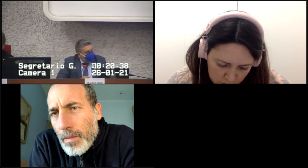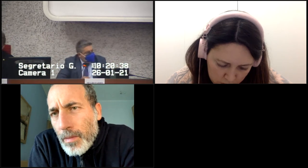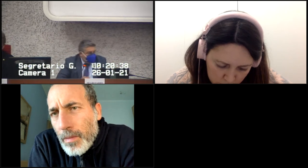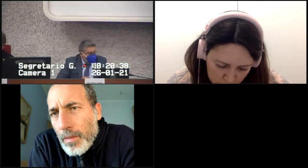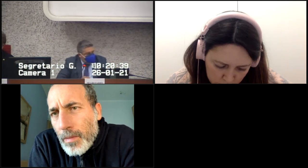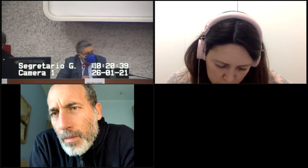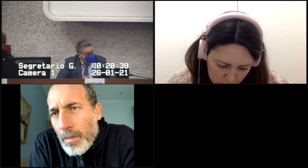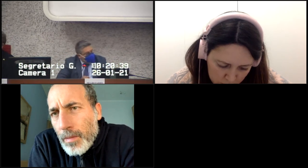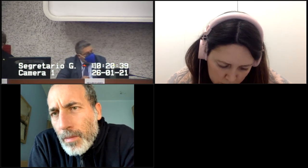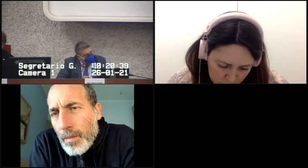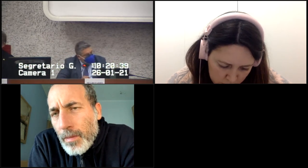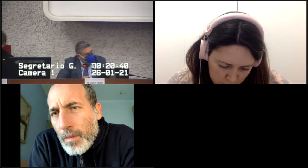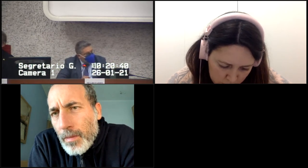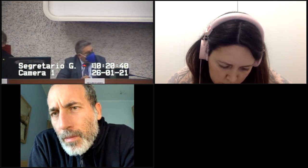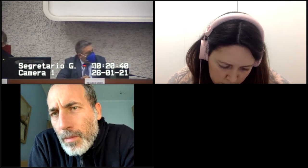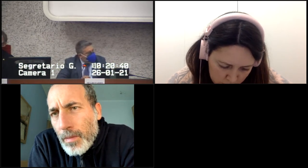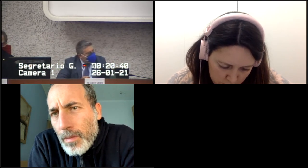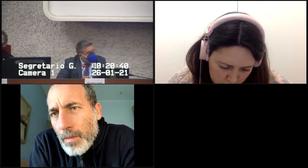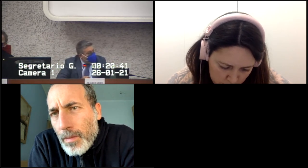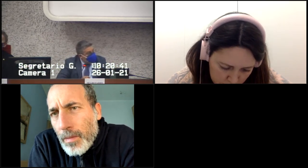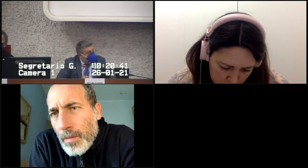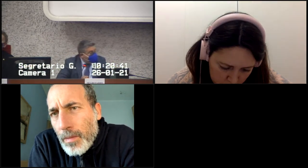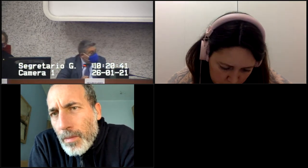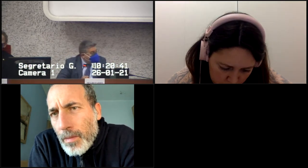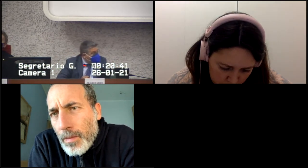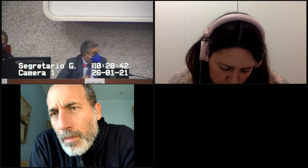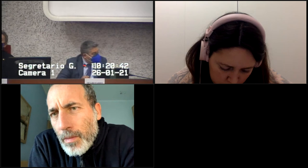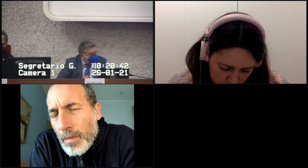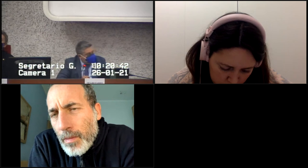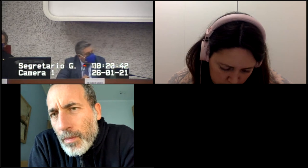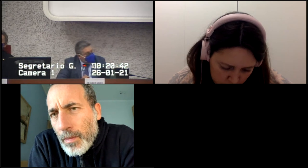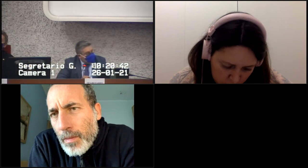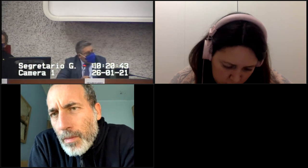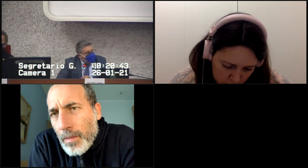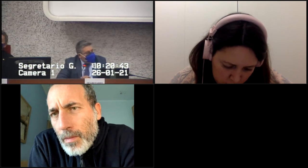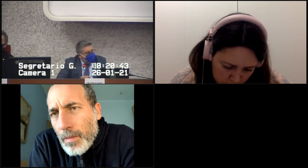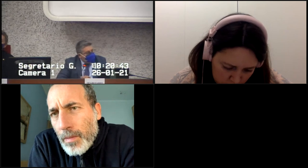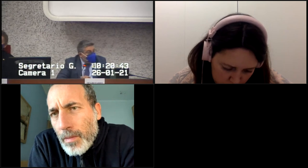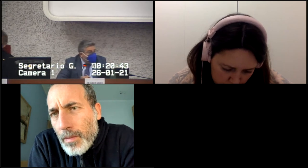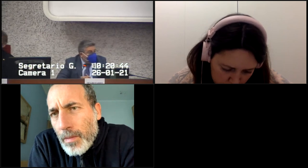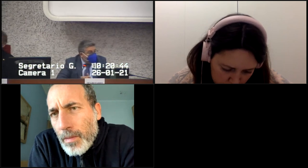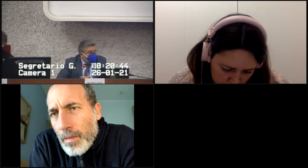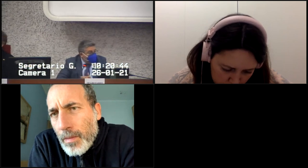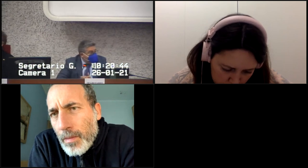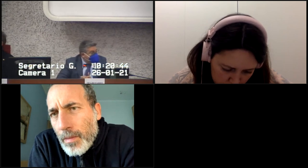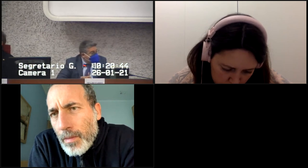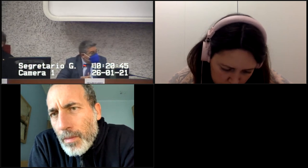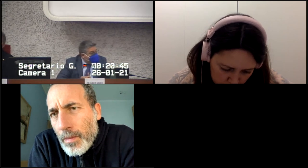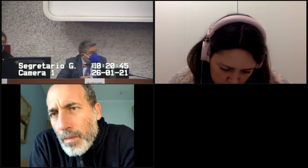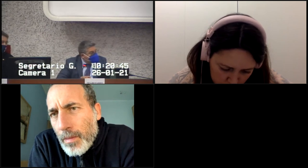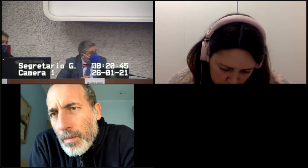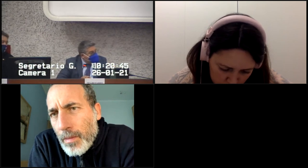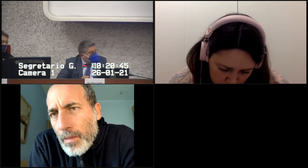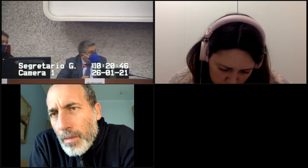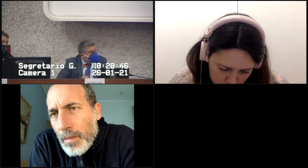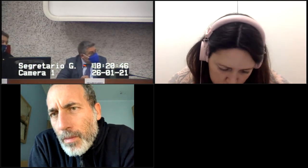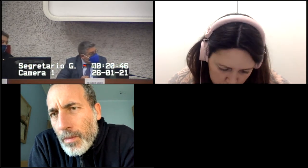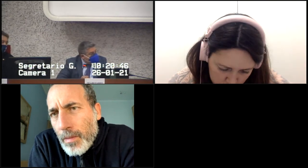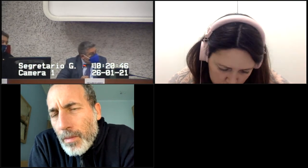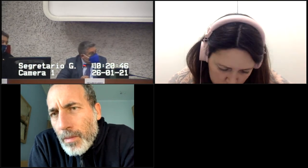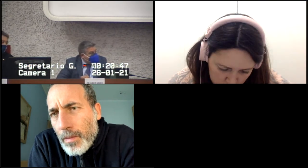l'acquisizione, anzi l'alienazione di un diritto reale minore, non può che essere impiegata